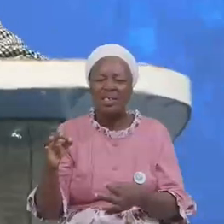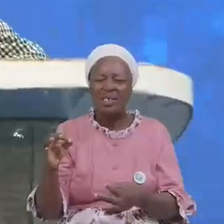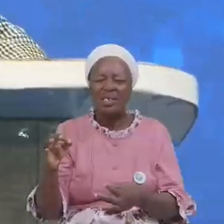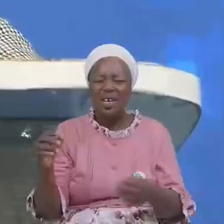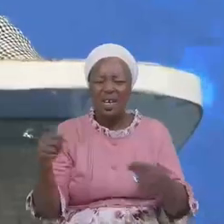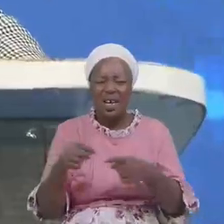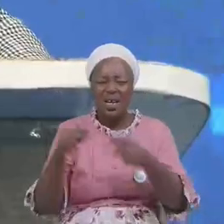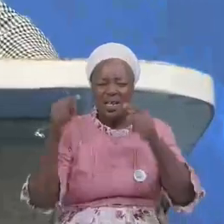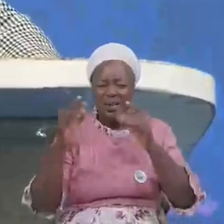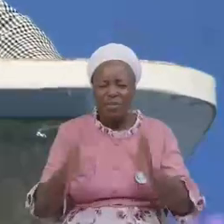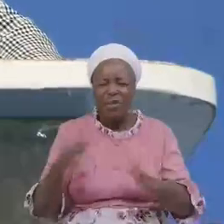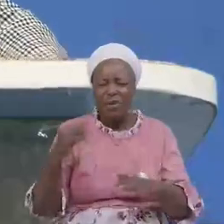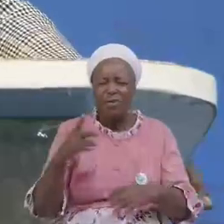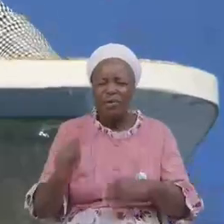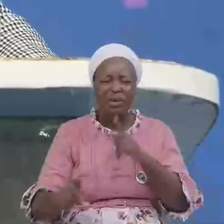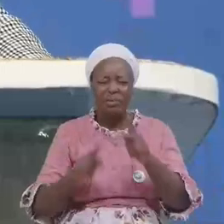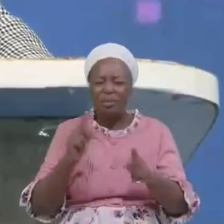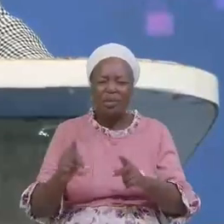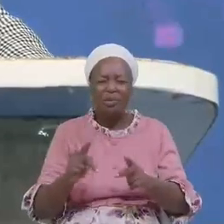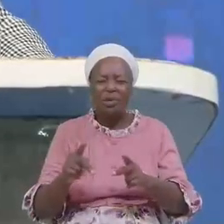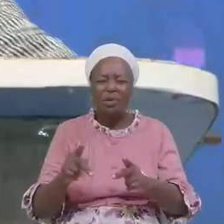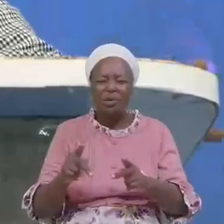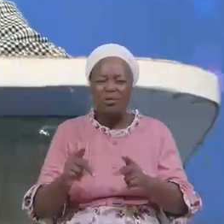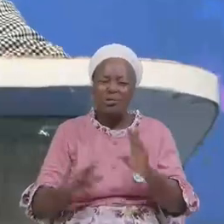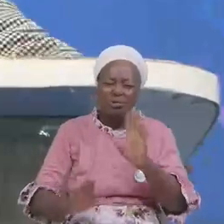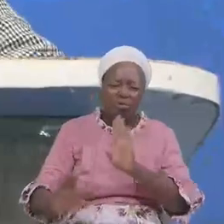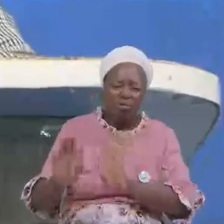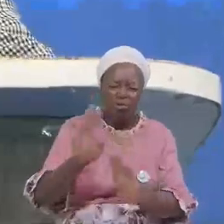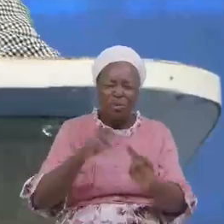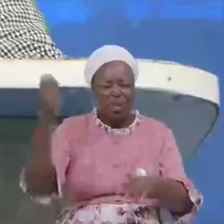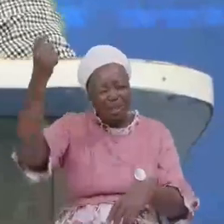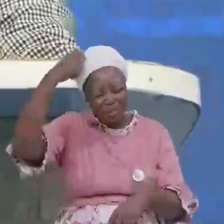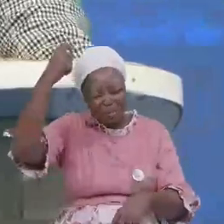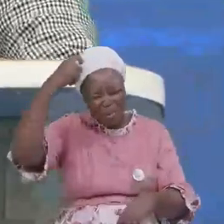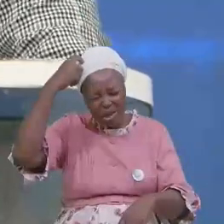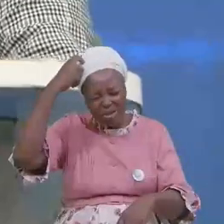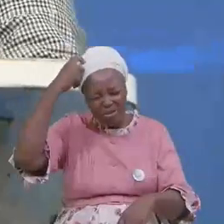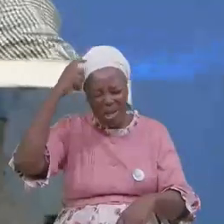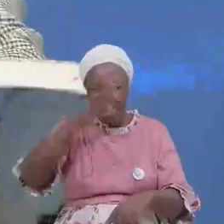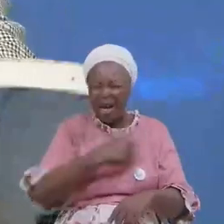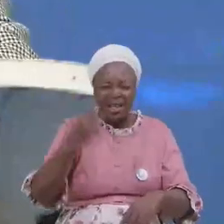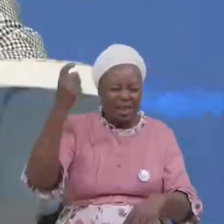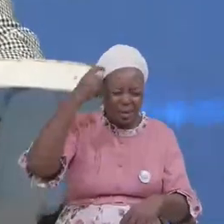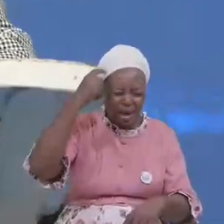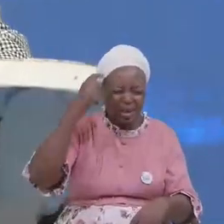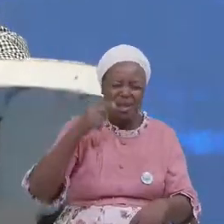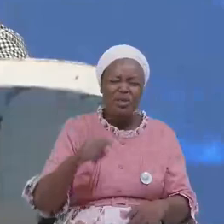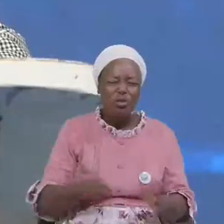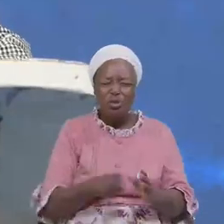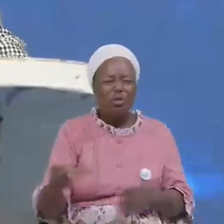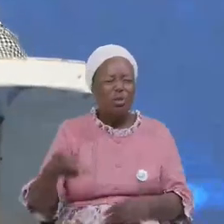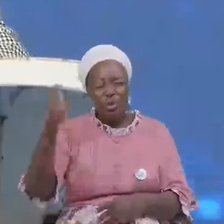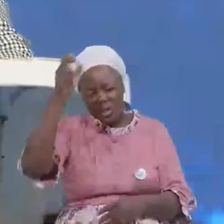adversaire du peuple, qui tourmente le cerveau, qui torture la pensée, ces démons, je